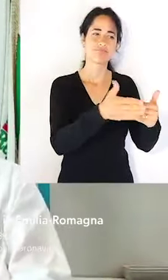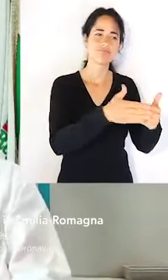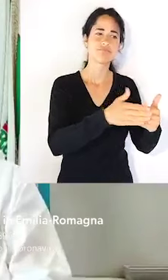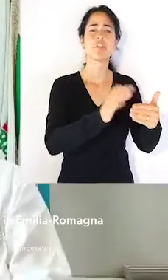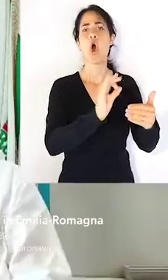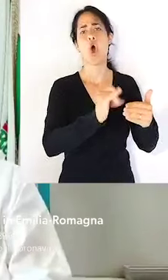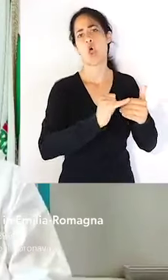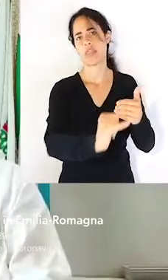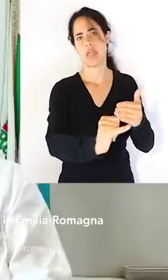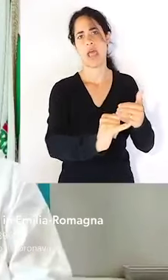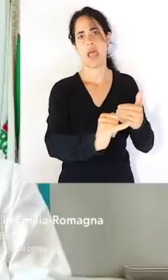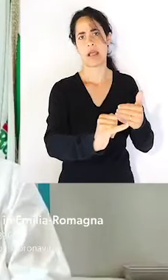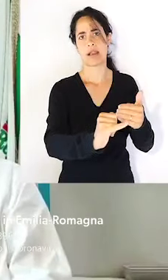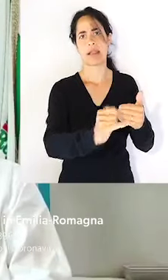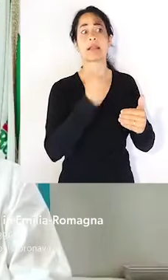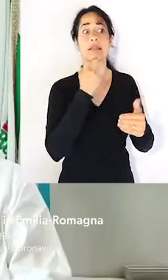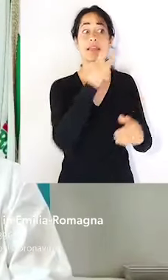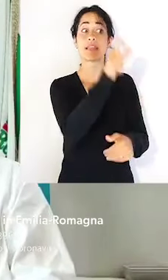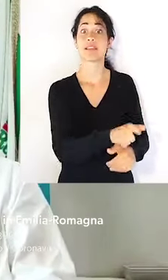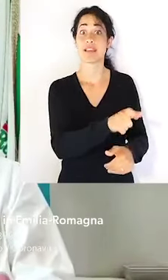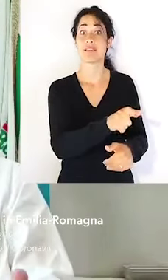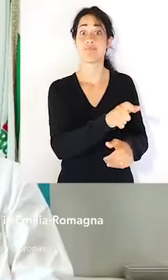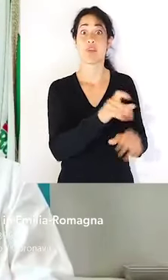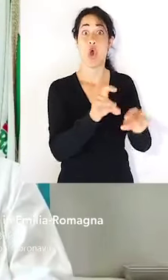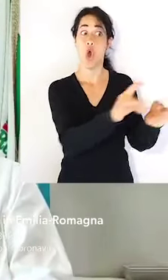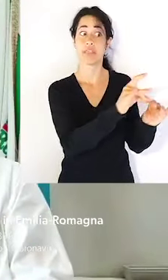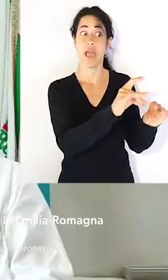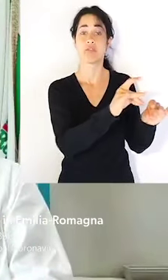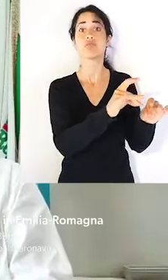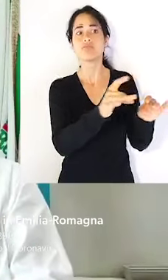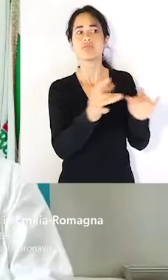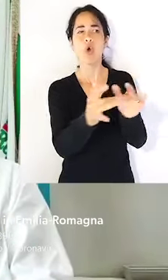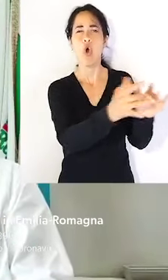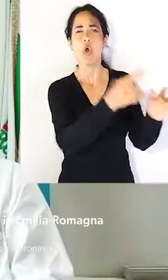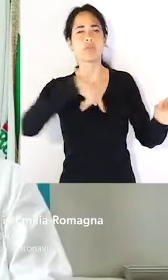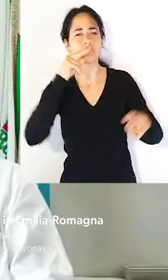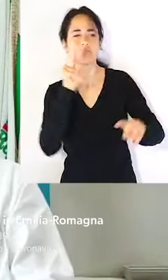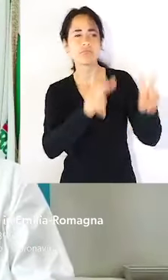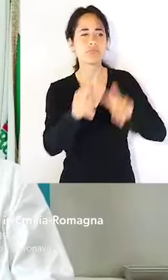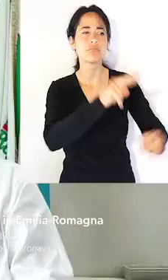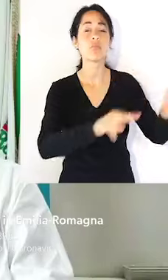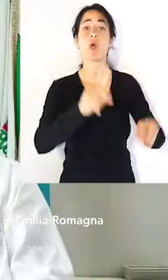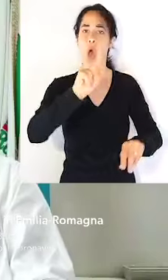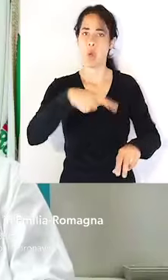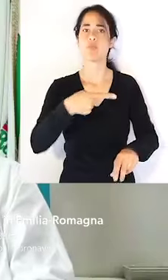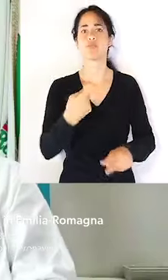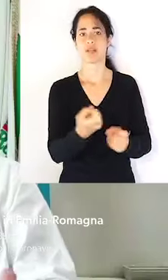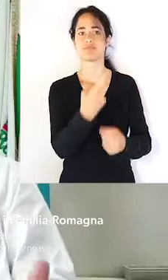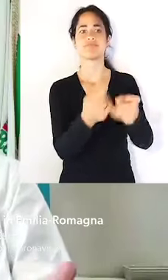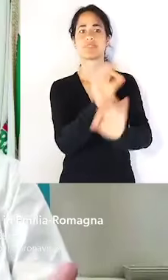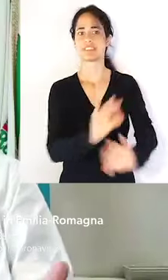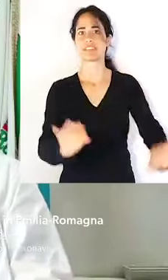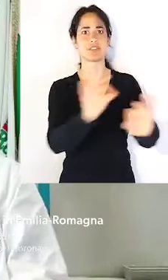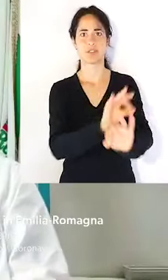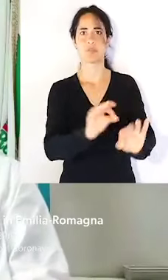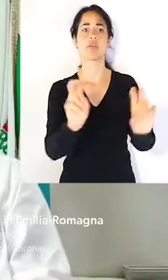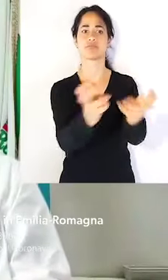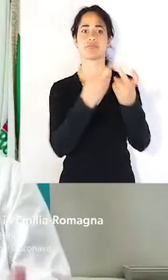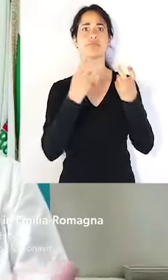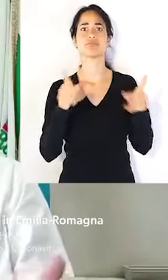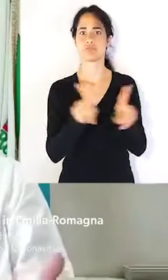generale, insomma, ai contatti dei casi positivi, anche i casi asintomatici che rintracciamo. Quindi una vera e